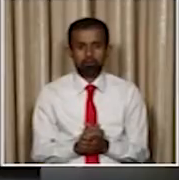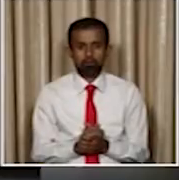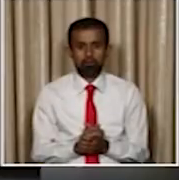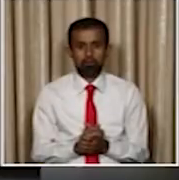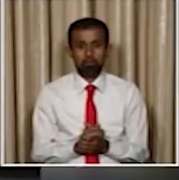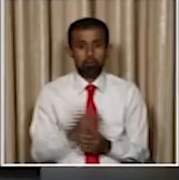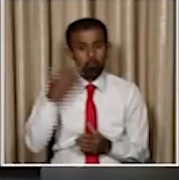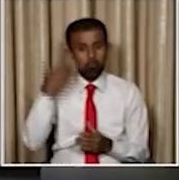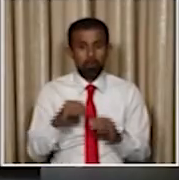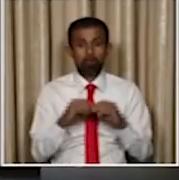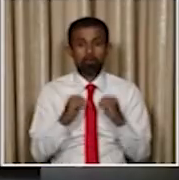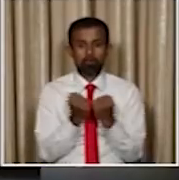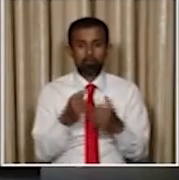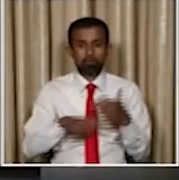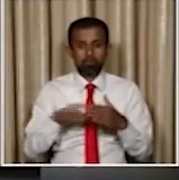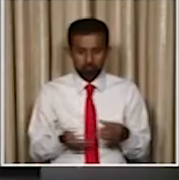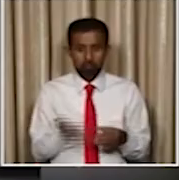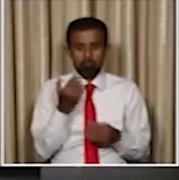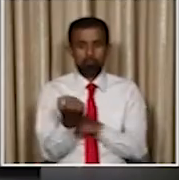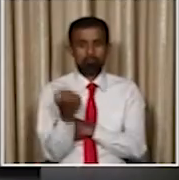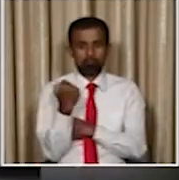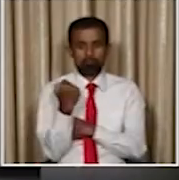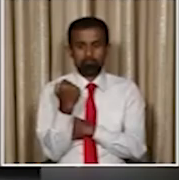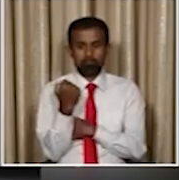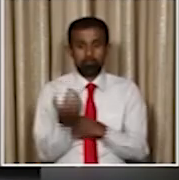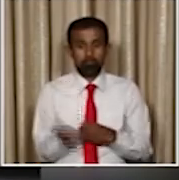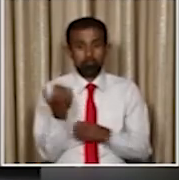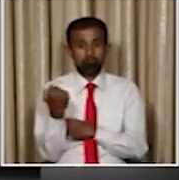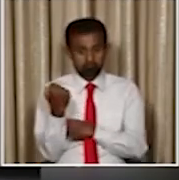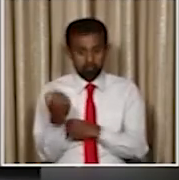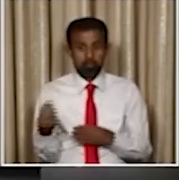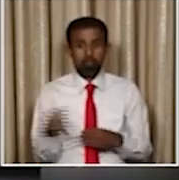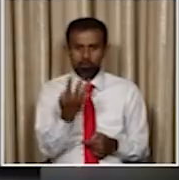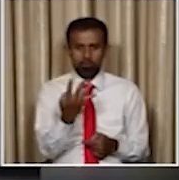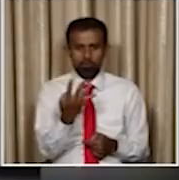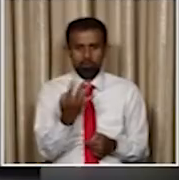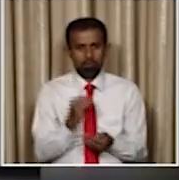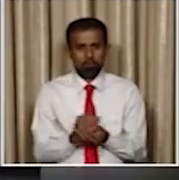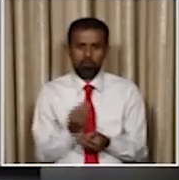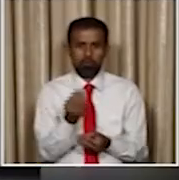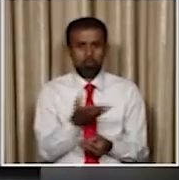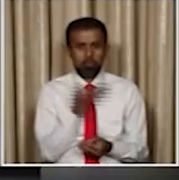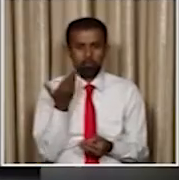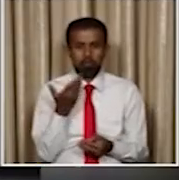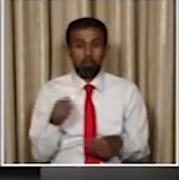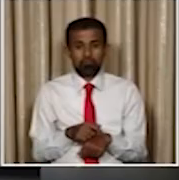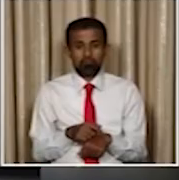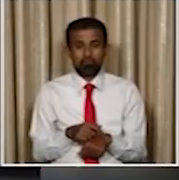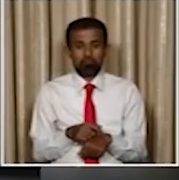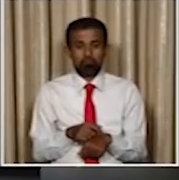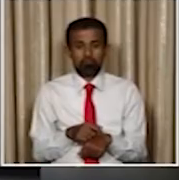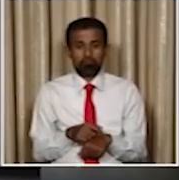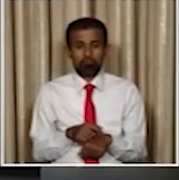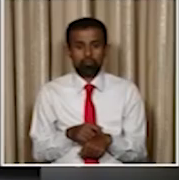මරණාධාර සමිතියකවත් ඡන්දෙ ඉල්ල ගන්න බැරි එකෙක් ඉඳගන්නකෝනේ. මේකට මීට වැඩිය බලතල දෙන්න ඕනේ කියලා විපක්ෂෙන් යෝජනා වුණා. ඒ නිසා මේ වෙලාවේ නිකම්